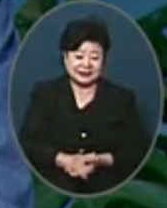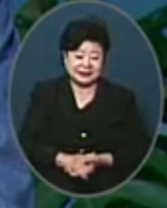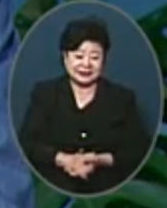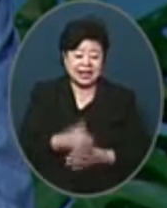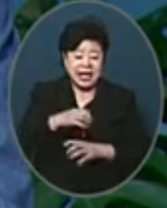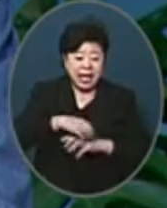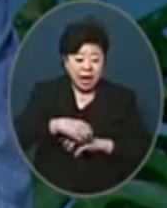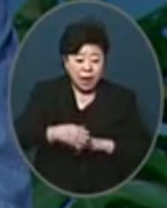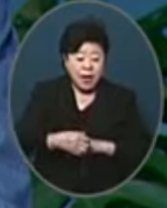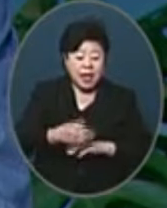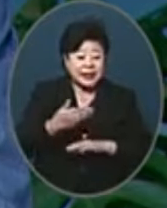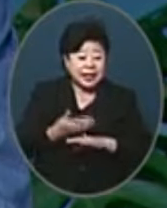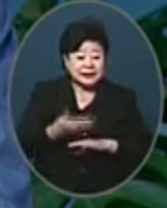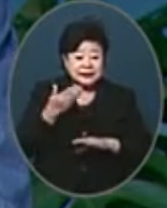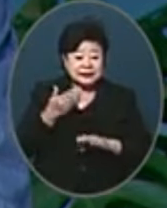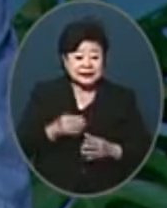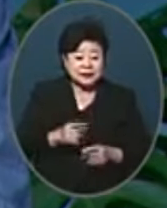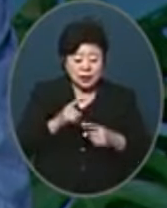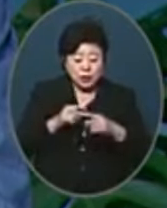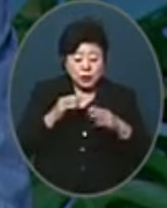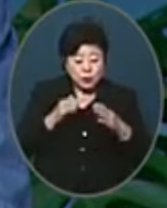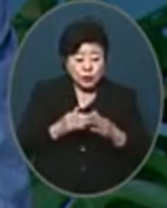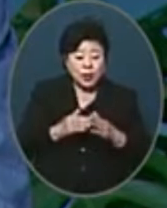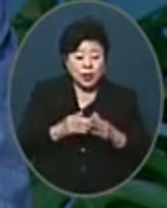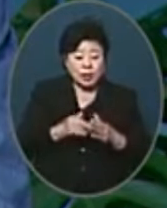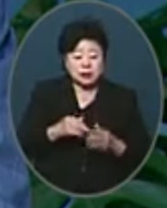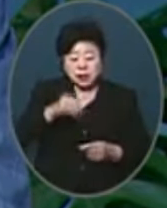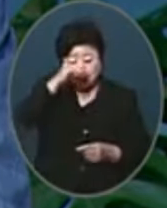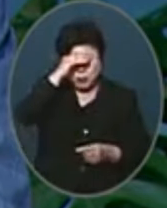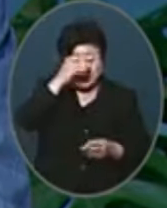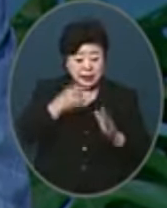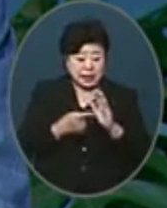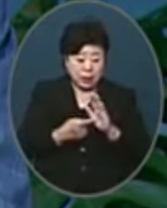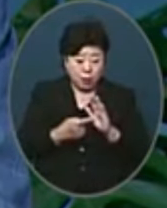세계 다른 교회들에게 큰 모범이 되고